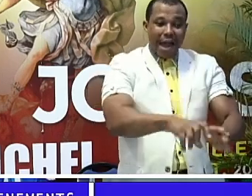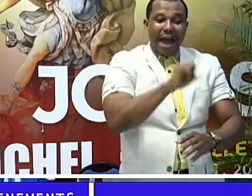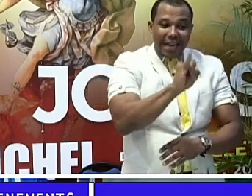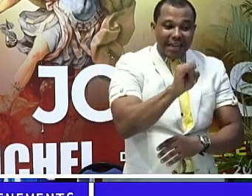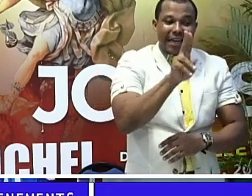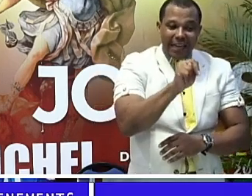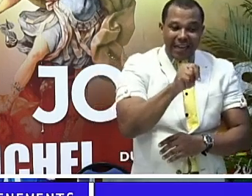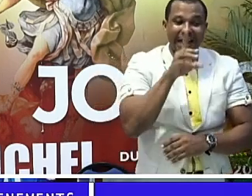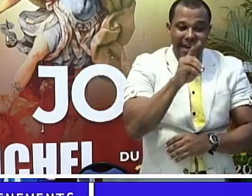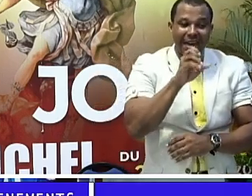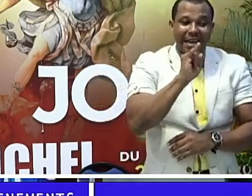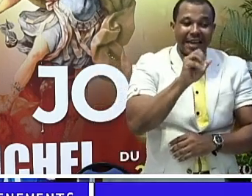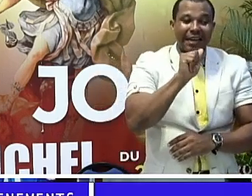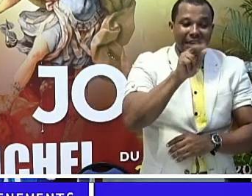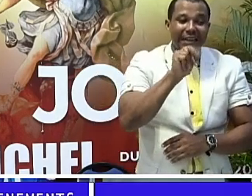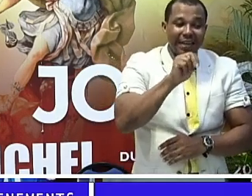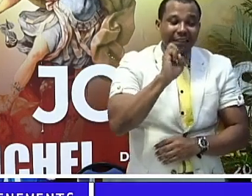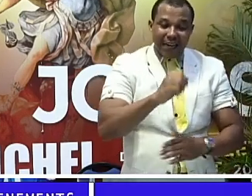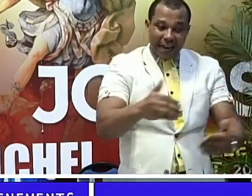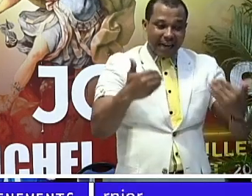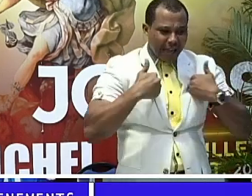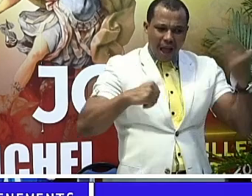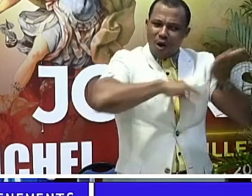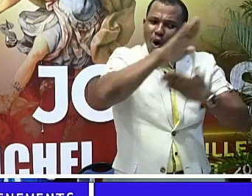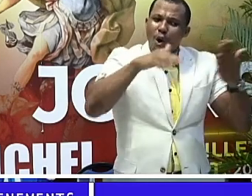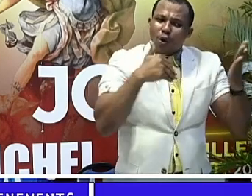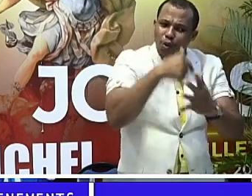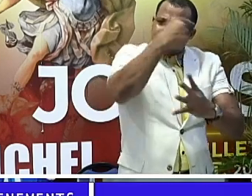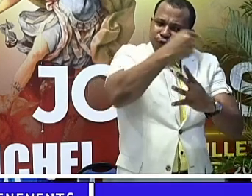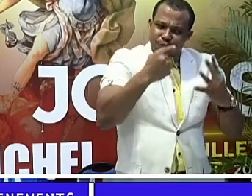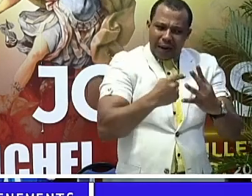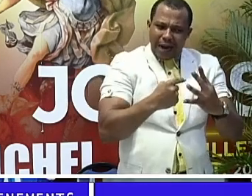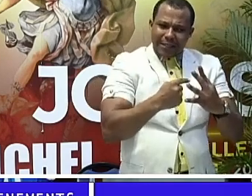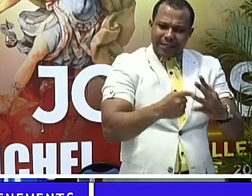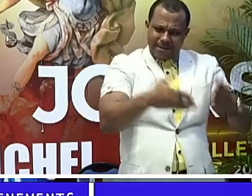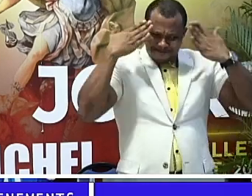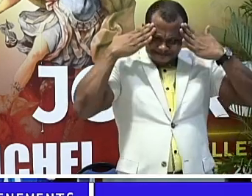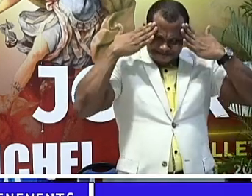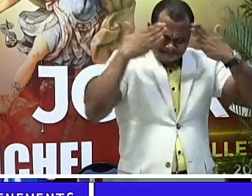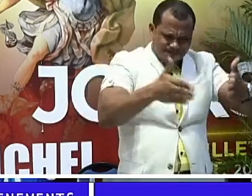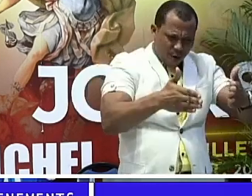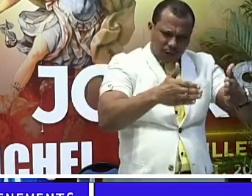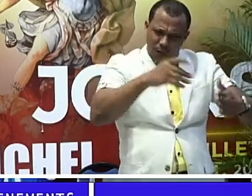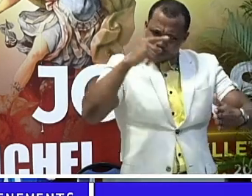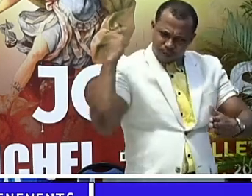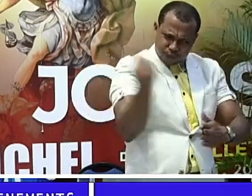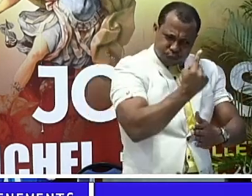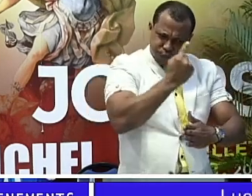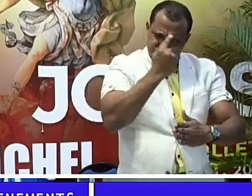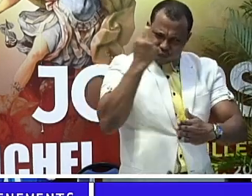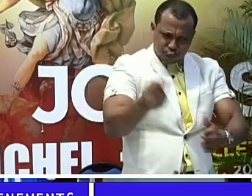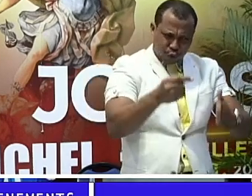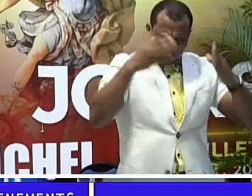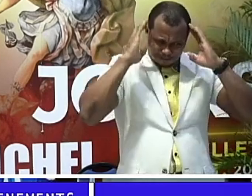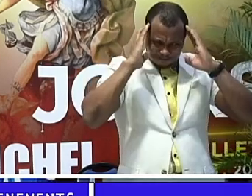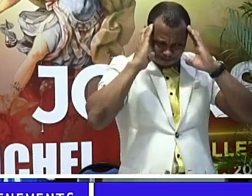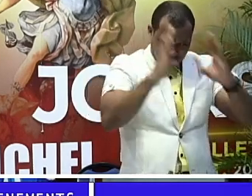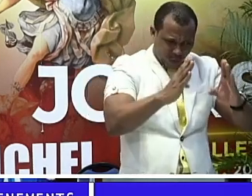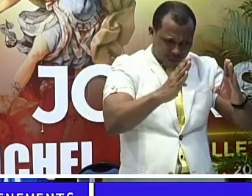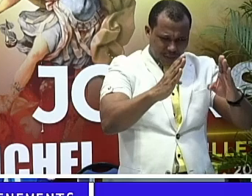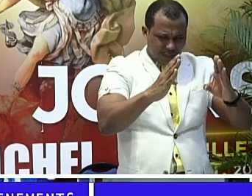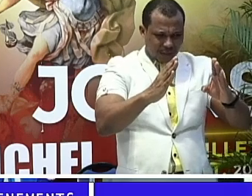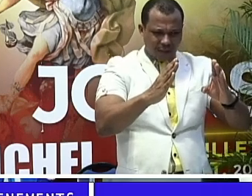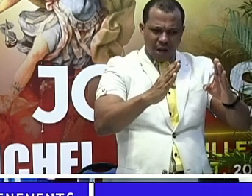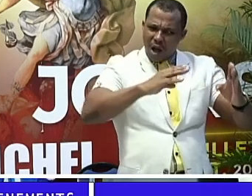tu être dans tête, moi yo dit que tout soit fait reconcentrer sur lui. Tout soit défendre, continuer défendre toute la